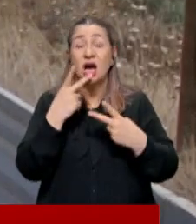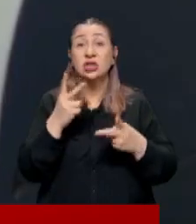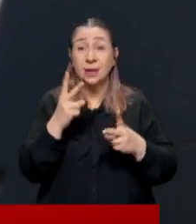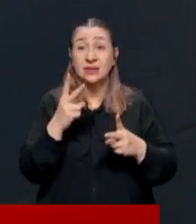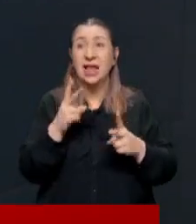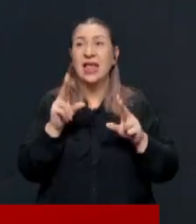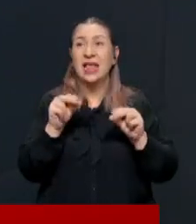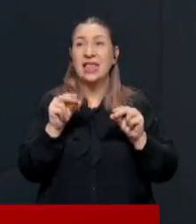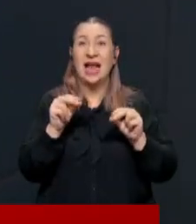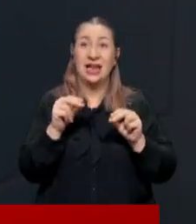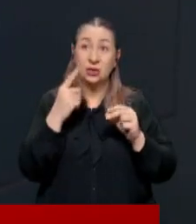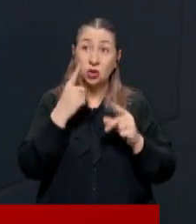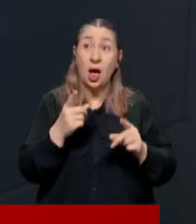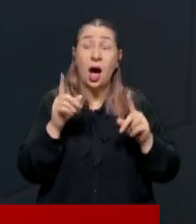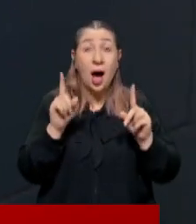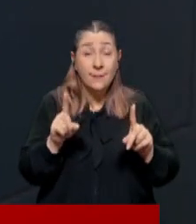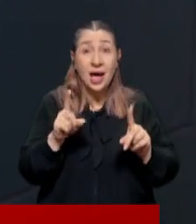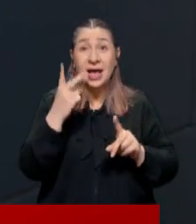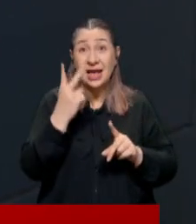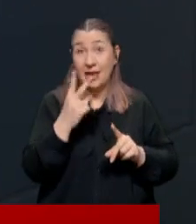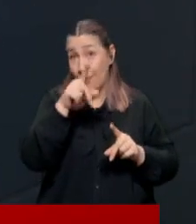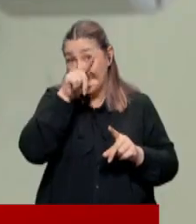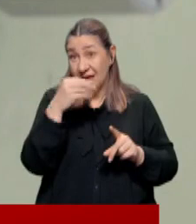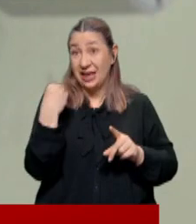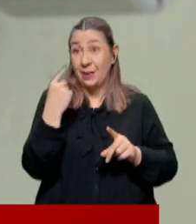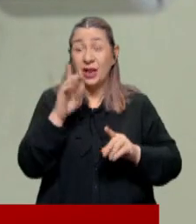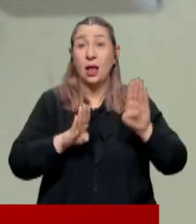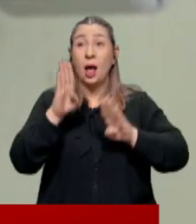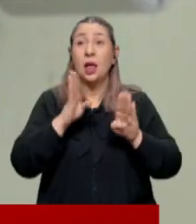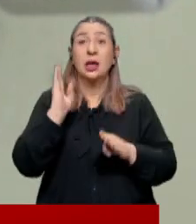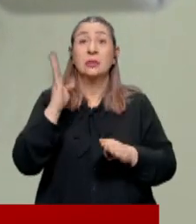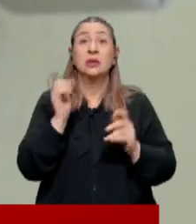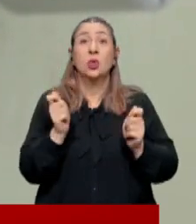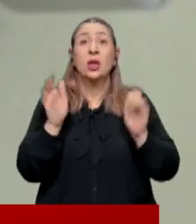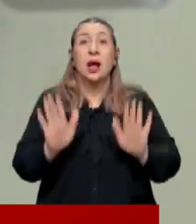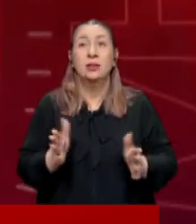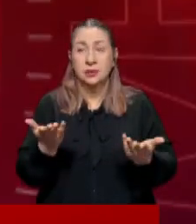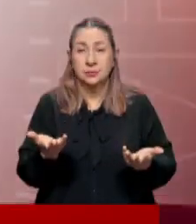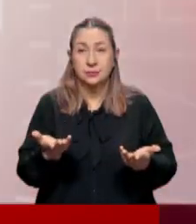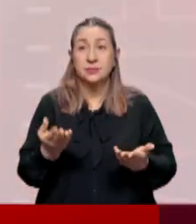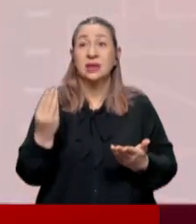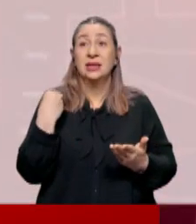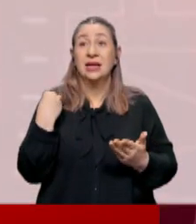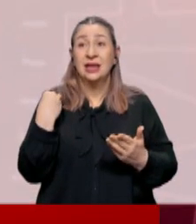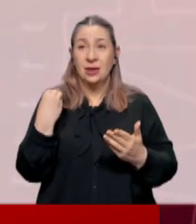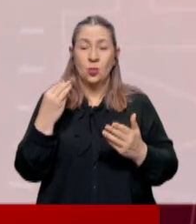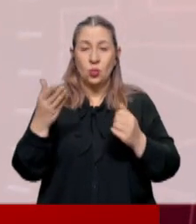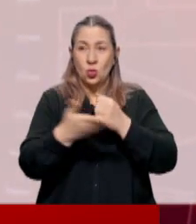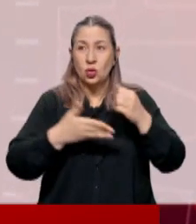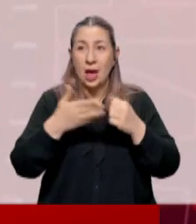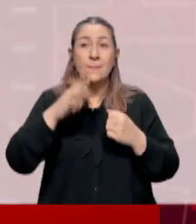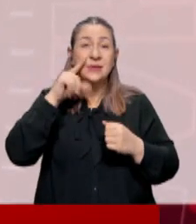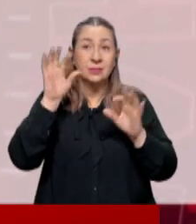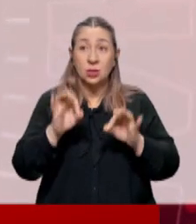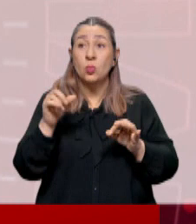açıklaması yeterlilik üzerineydi ama 2 Mart'ta yeni bir ihaleye daha gitmek zorunda kaldı. Yeni buğday hasadı Mayıs'ta başlayacak.